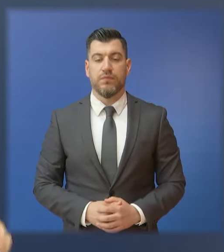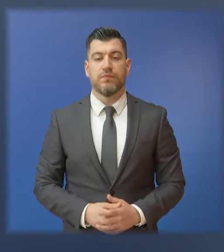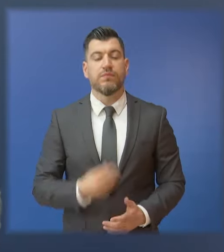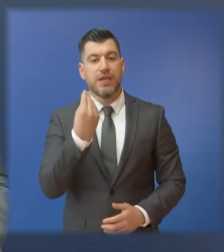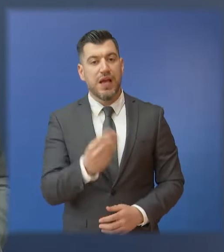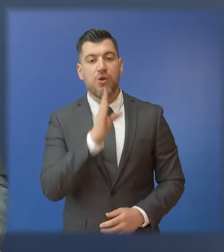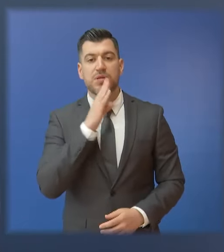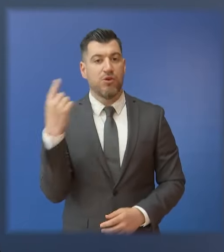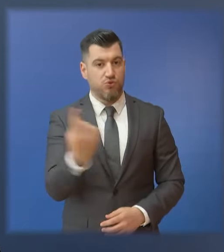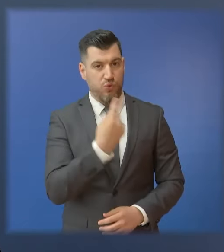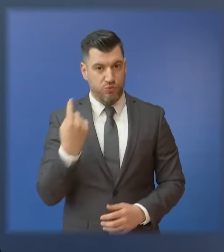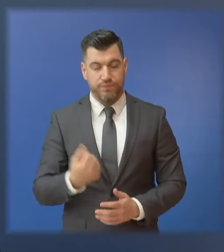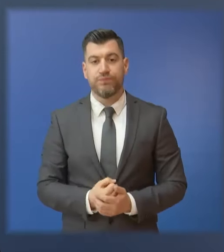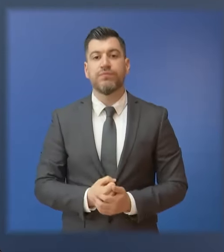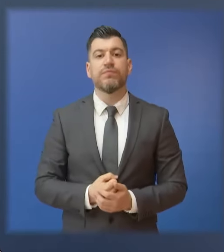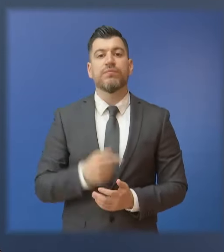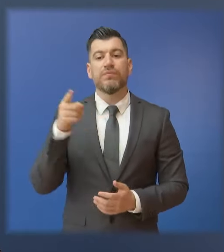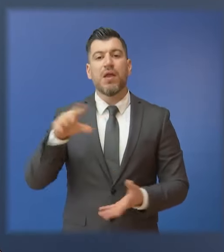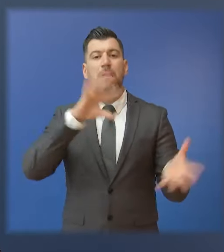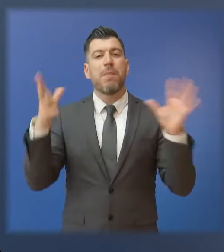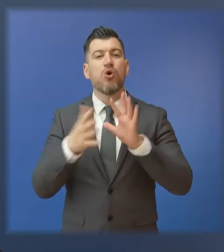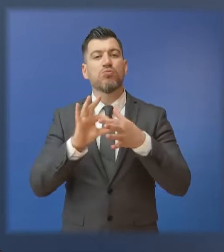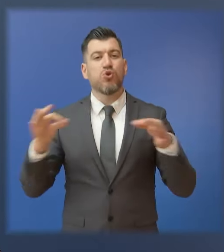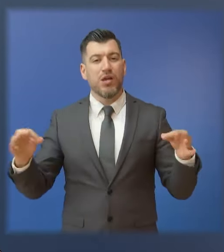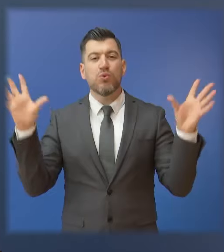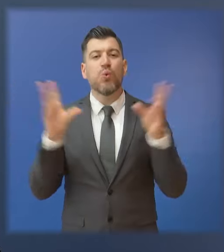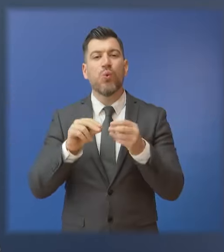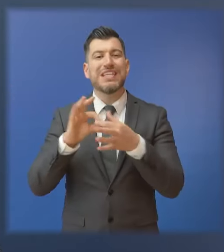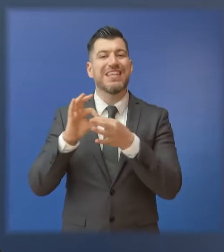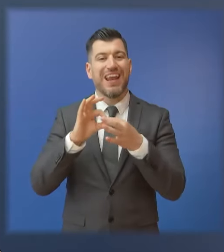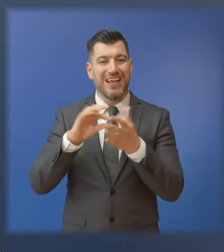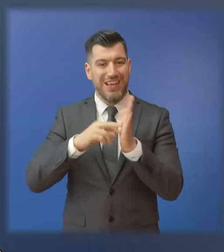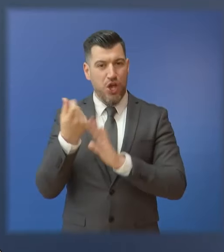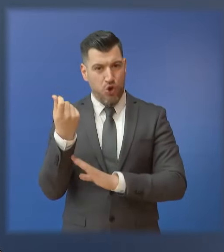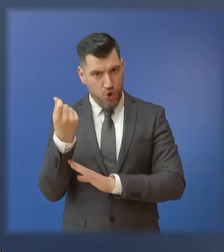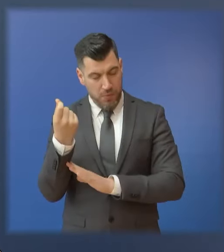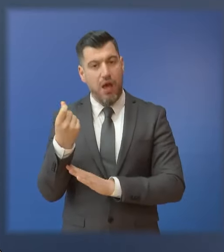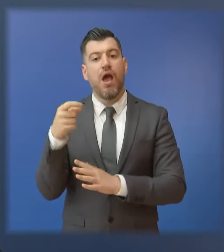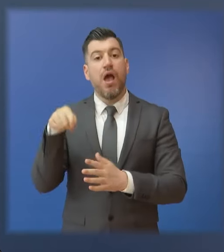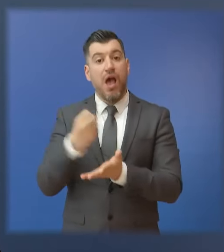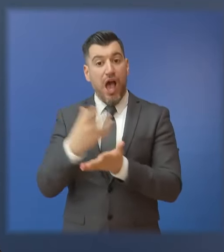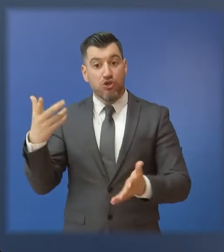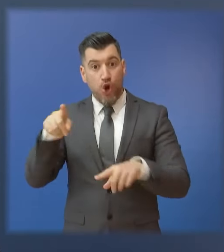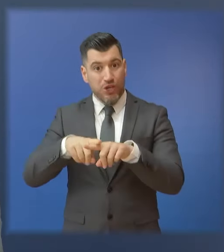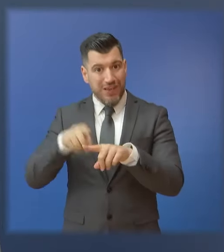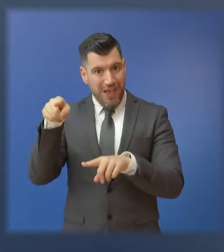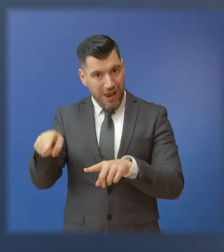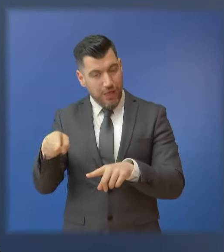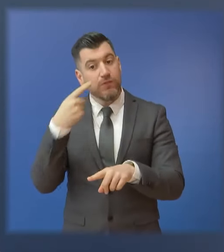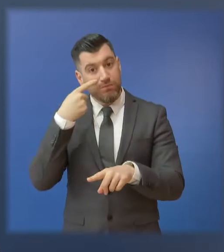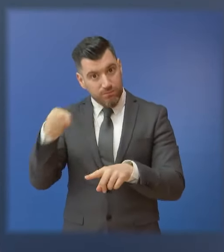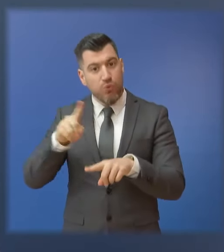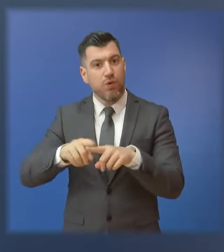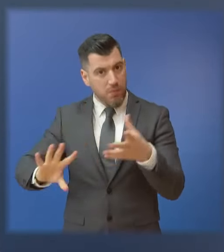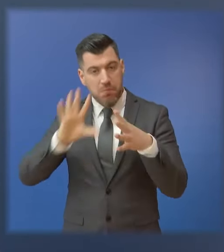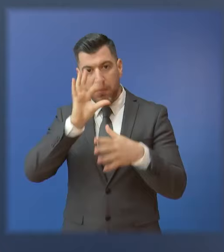καλό μεσημέρι σημαντική πρόοδο η μείωση η ελλάδα στην έκθεση αξιολόγησης του οργανισμού οικονομικής συνεργασίας και ανάπτυξης για